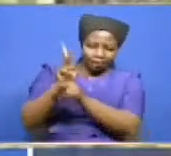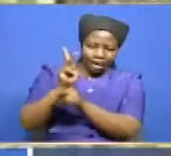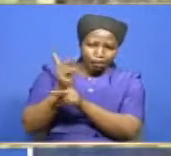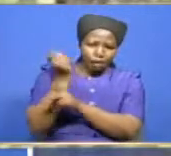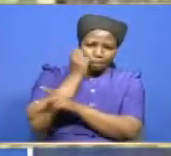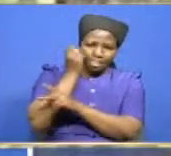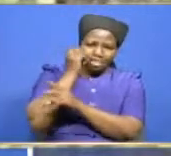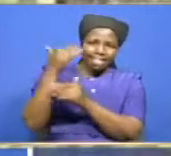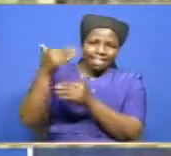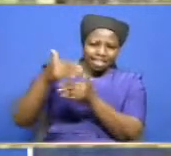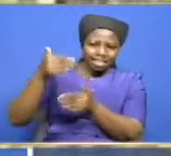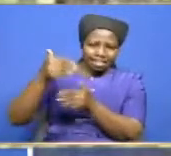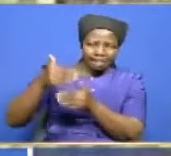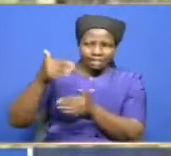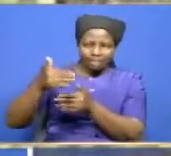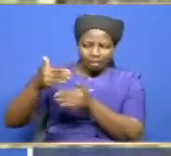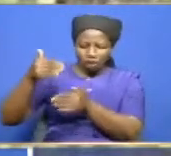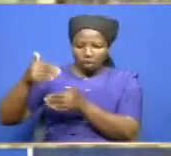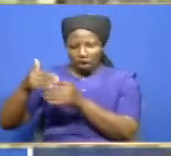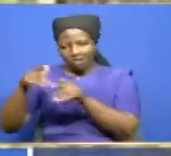kama mizinga huwa